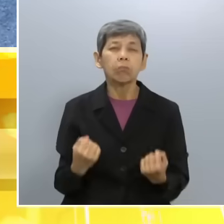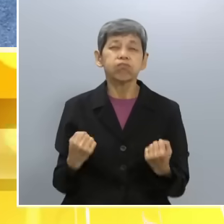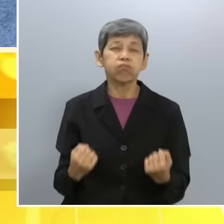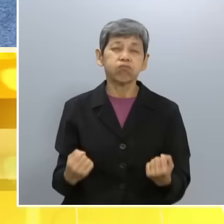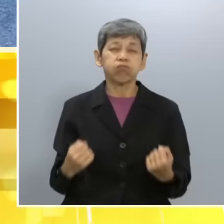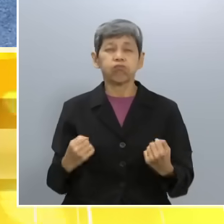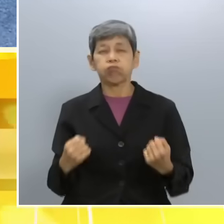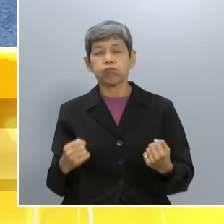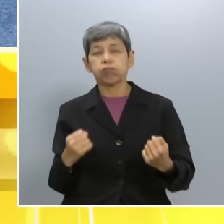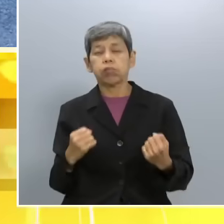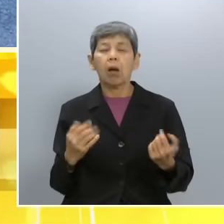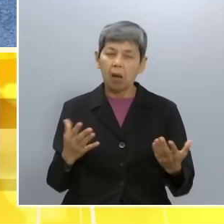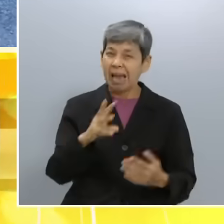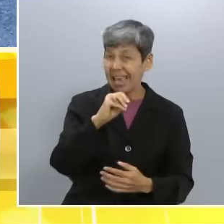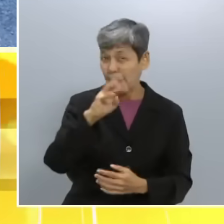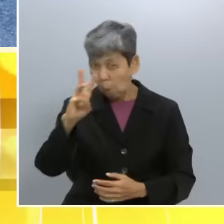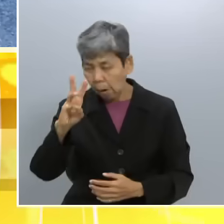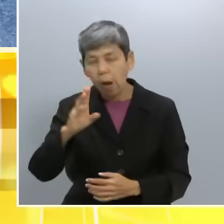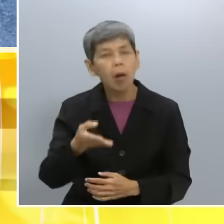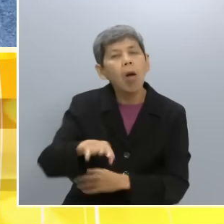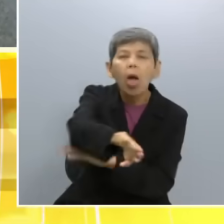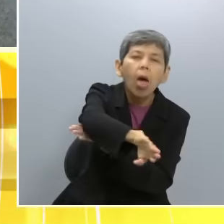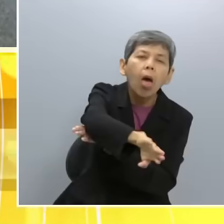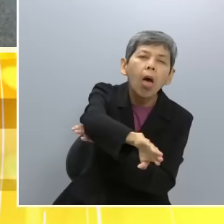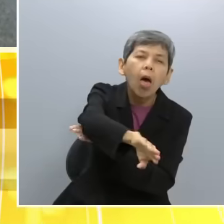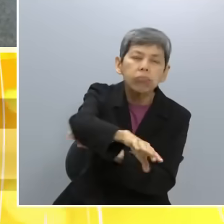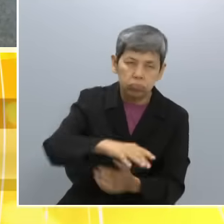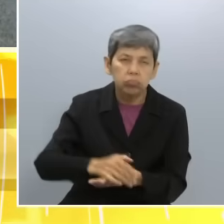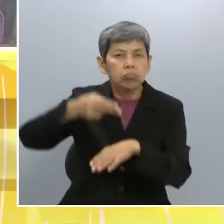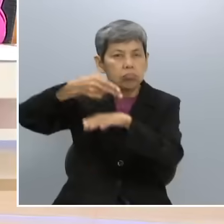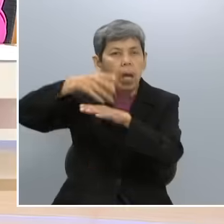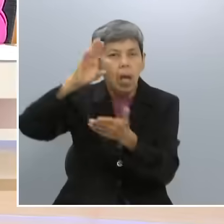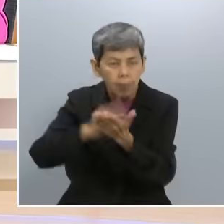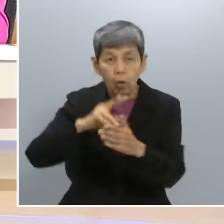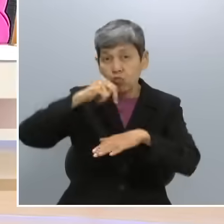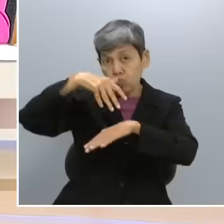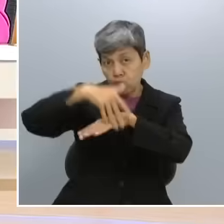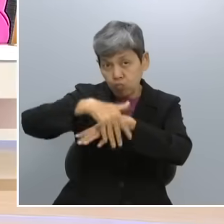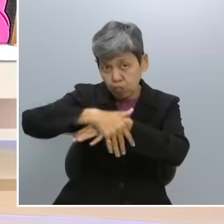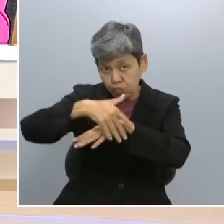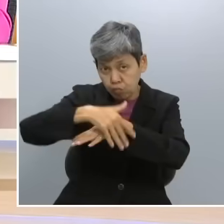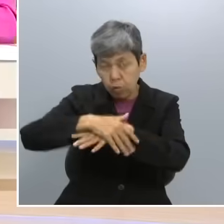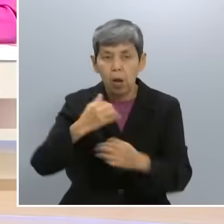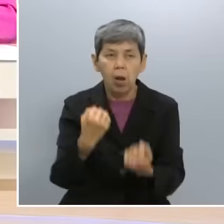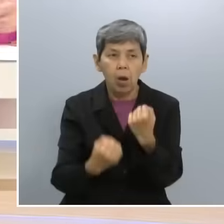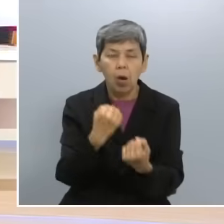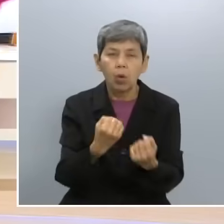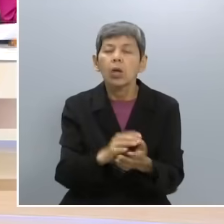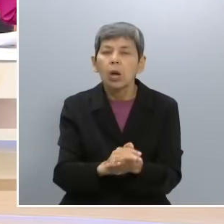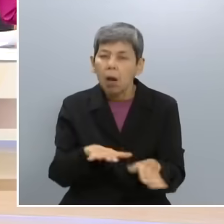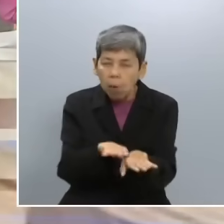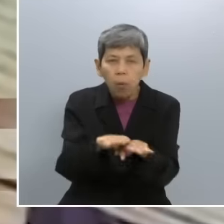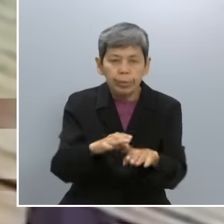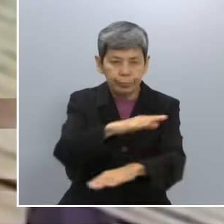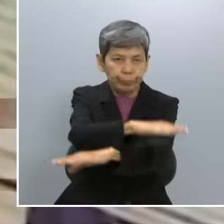โอ้โหค่ะ m6กว่าเดิมซะละและวงจรปิดนครนายกท่านผู้ชมรถเก๋งเฉี่ยวชวนกันที่สี่